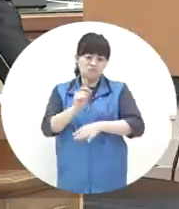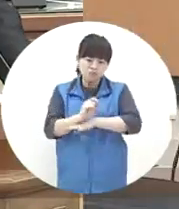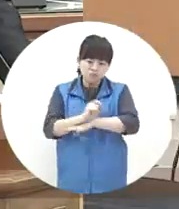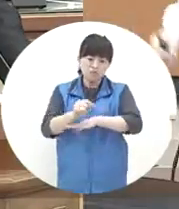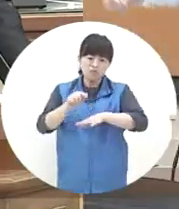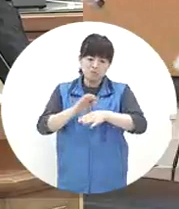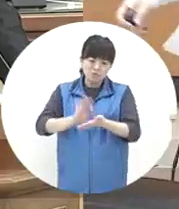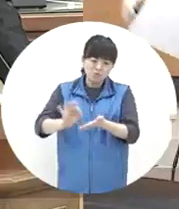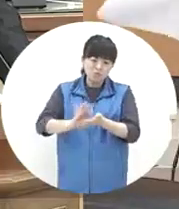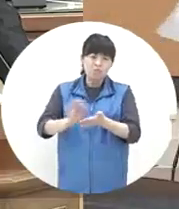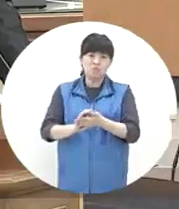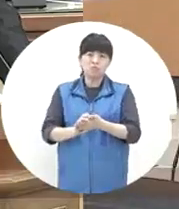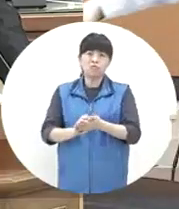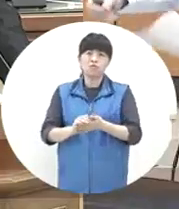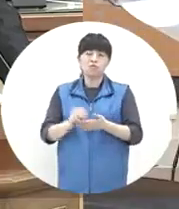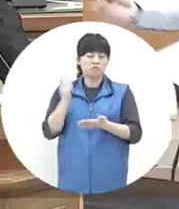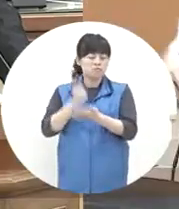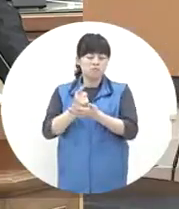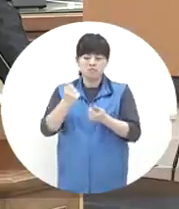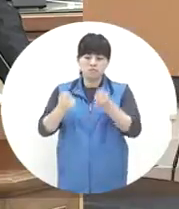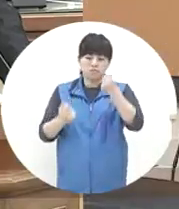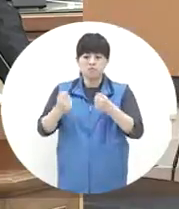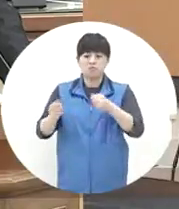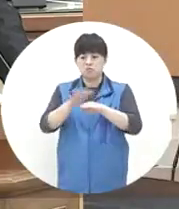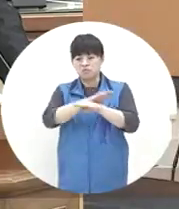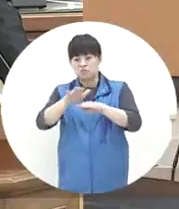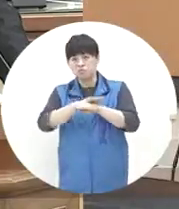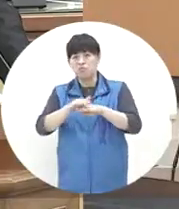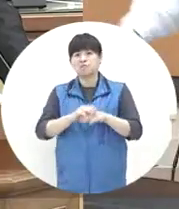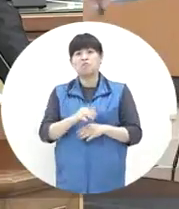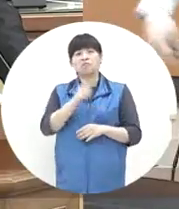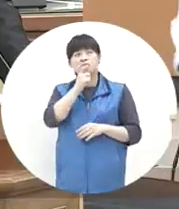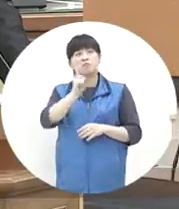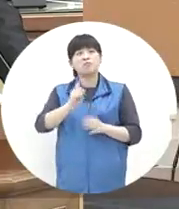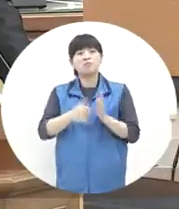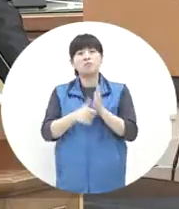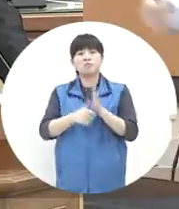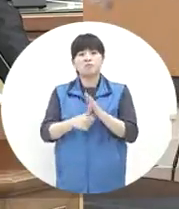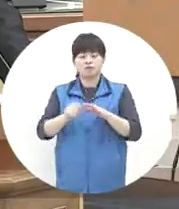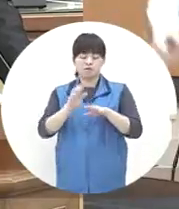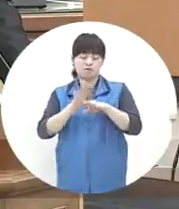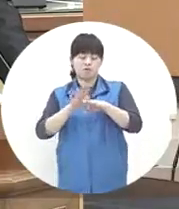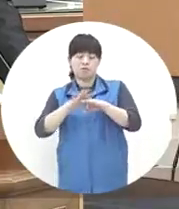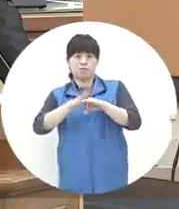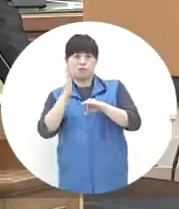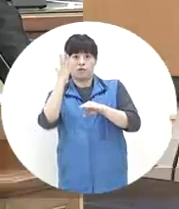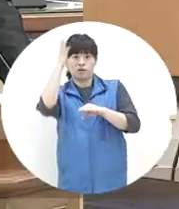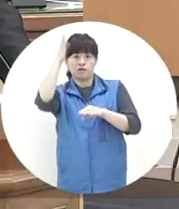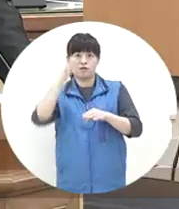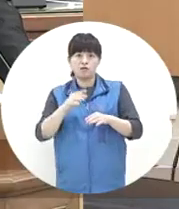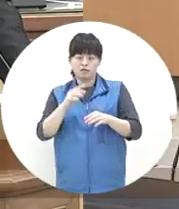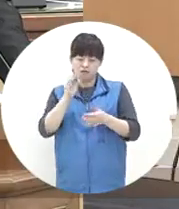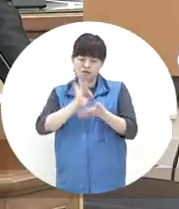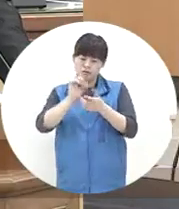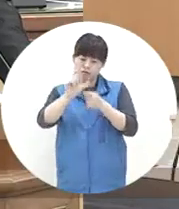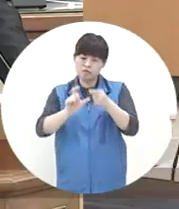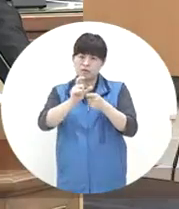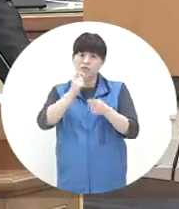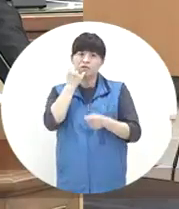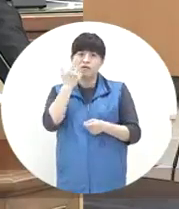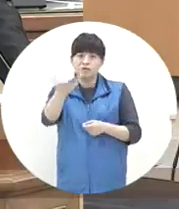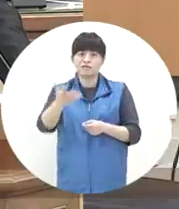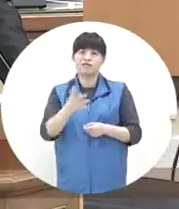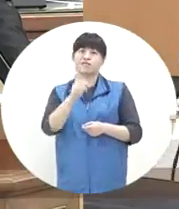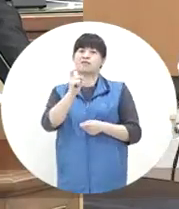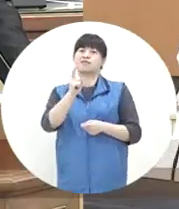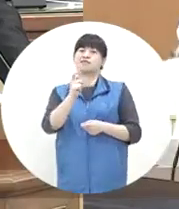加一台车，你打钢加抹那个叫啥？打蜡好啊，你一台车你也当用六十几年吗？哎嘛，不可能的代